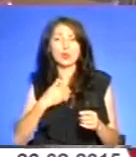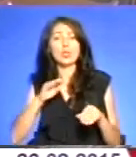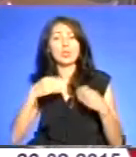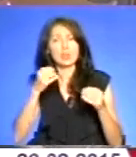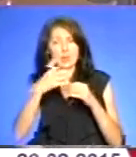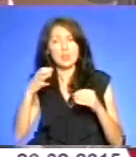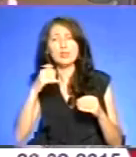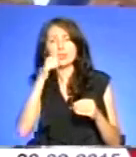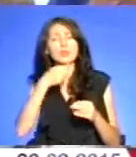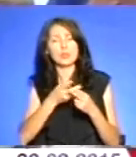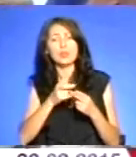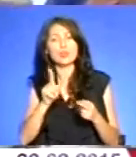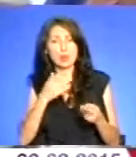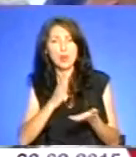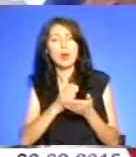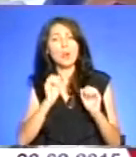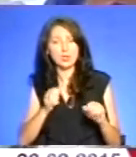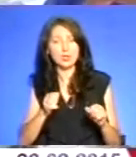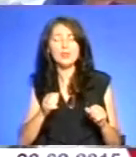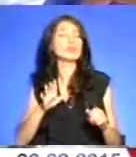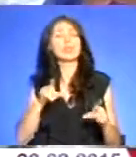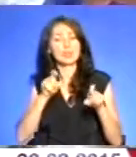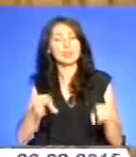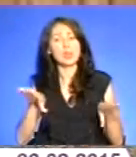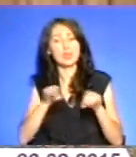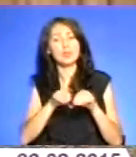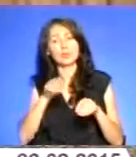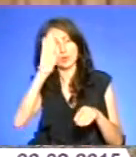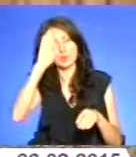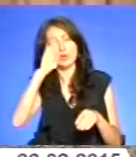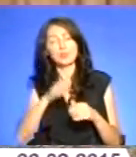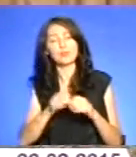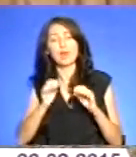книга побачила світ рівно через 27 років після того, як автора відпустили з в'язниці.